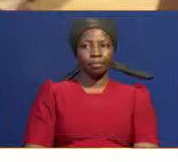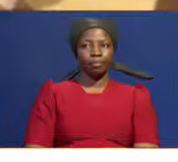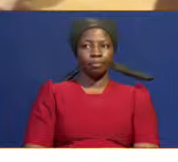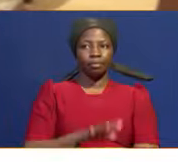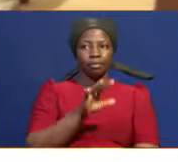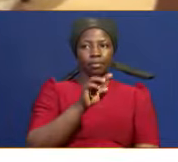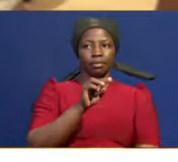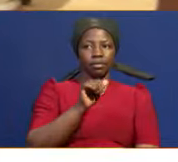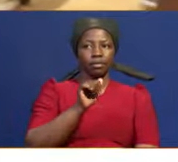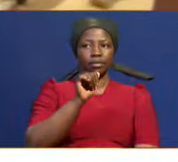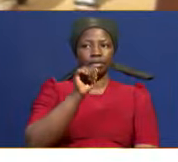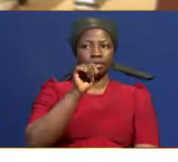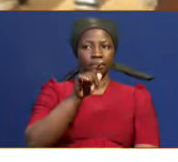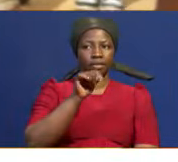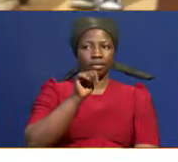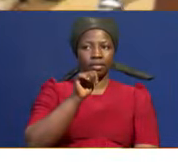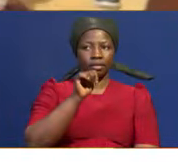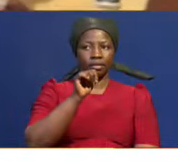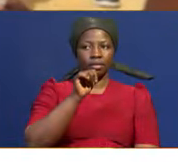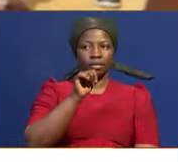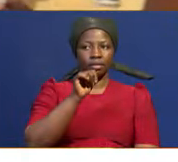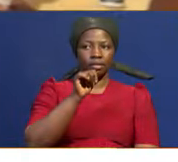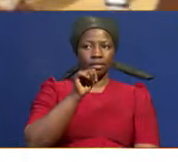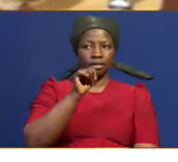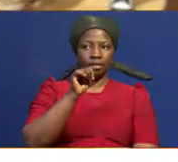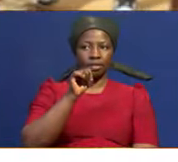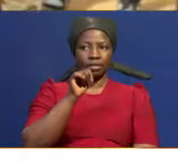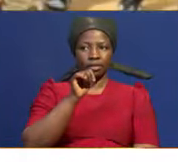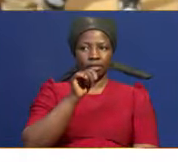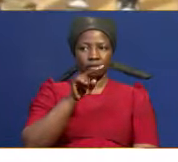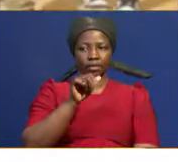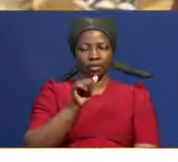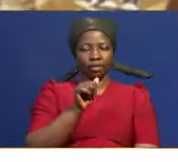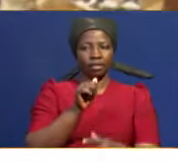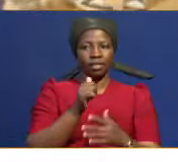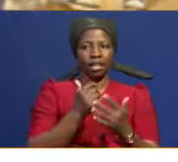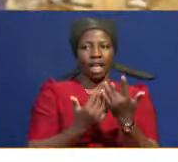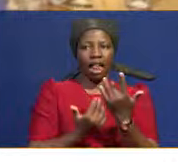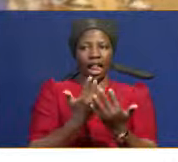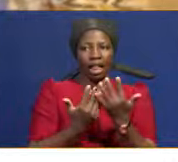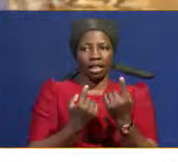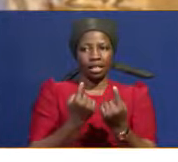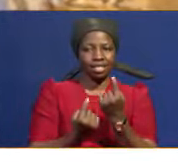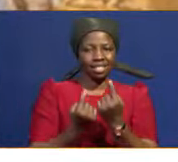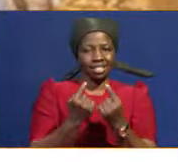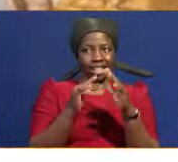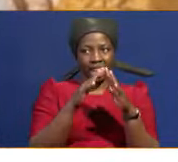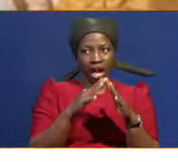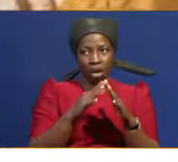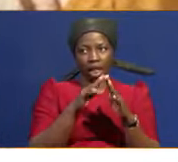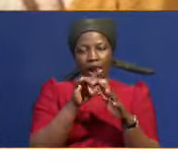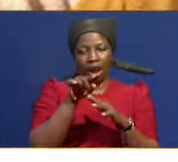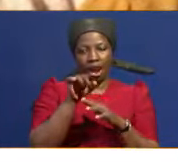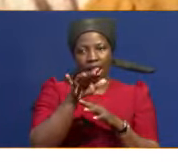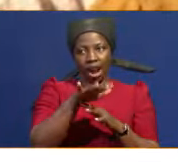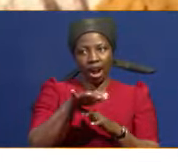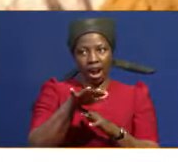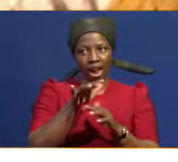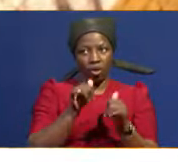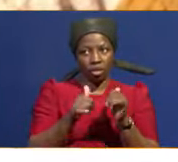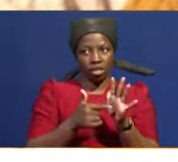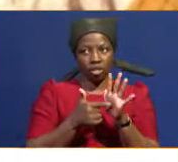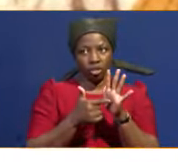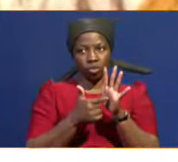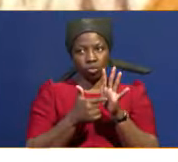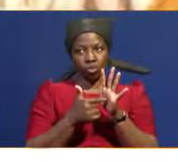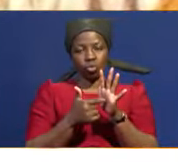Marafa Hell's Kitchen, kando na kuwa mojawapo ya maeneo ya kustaajabisha zaidi, ni dhihirisho la muundo